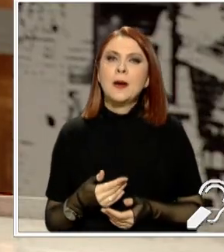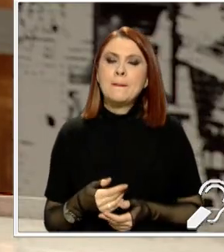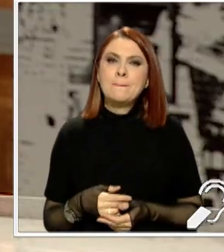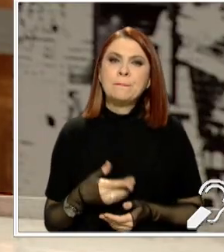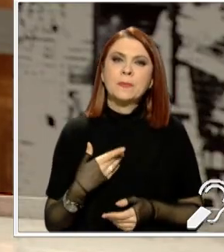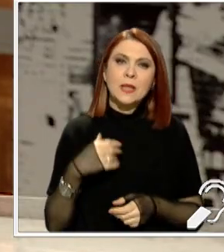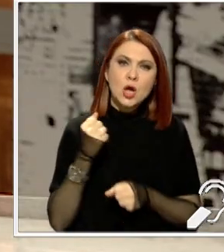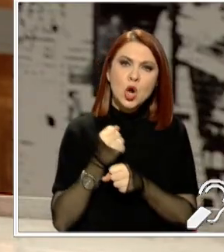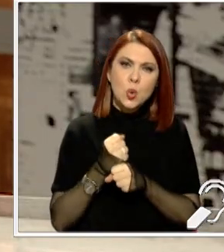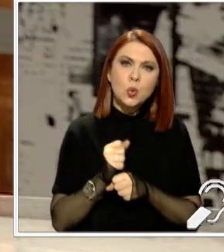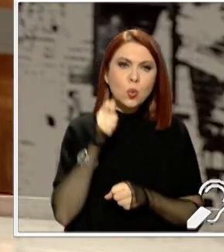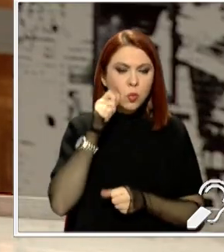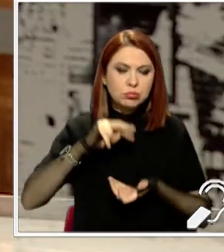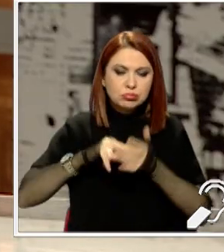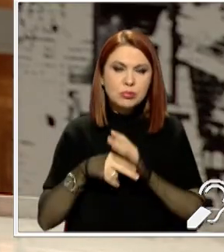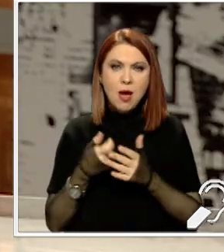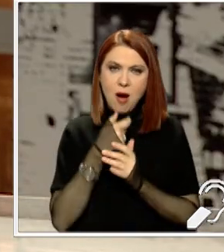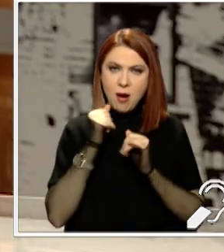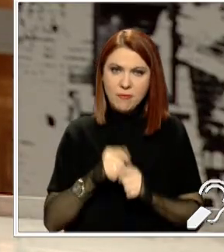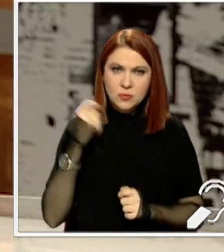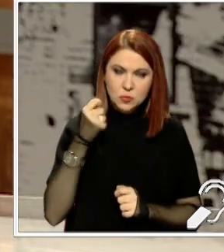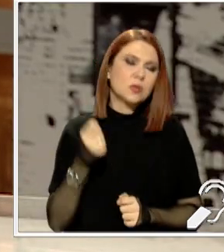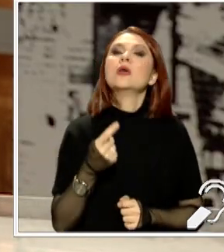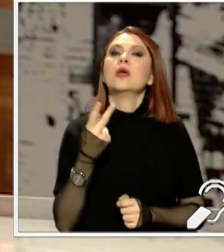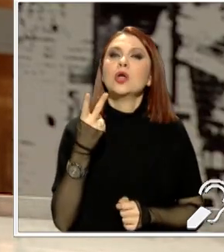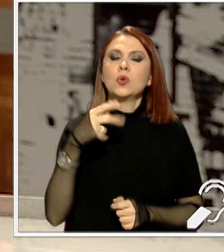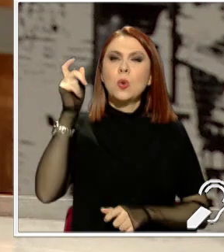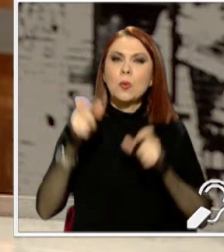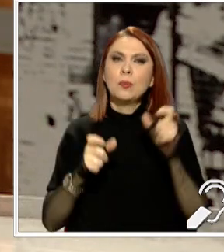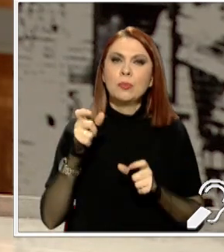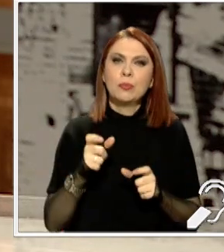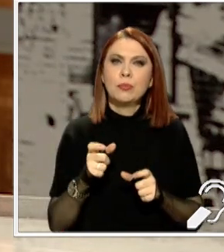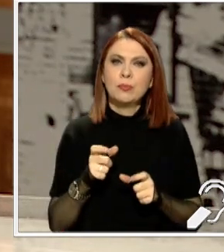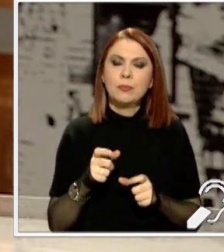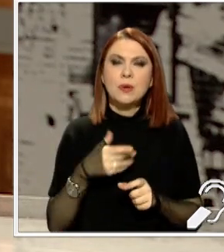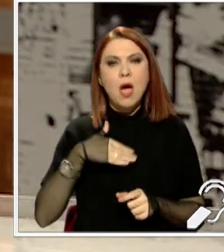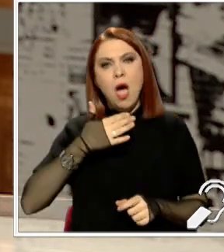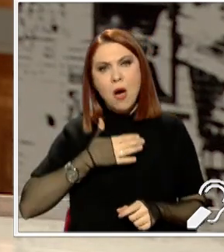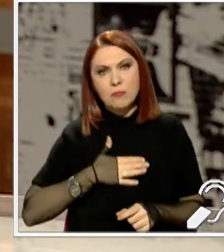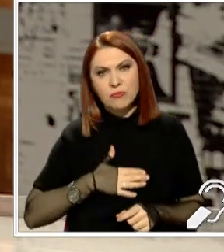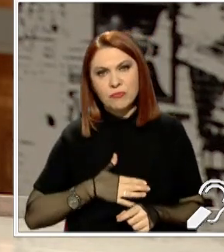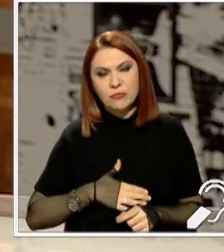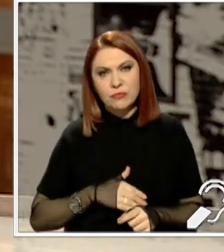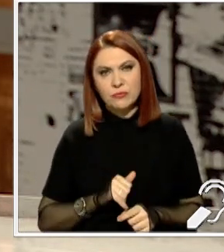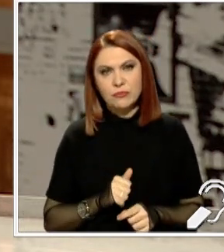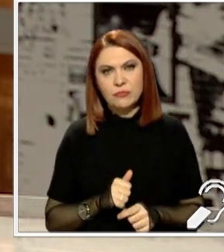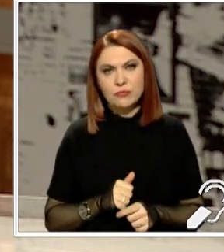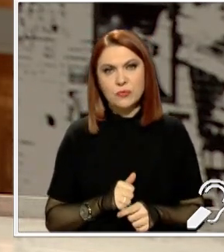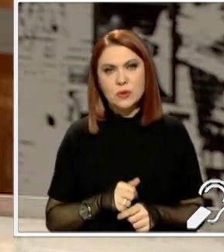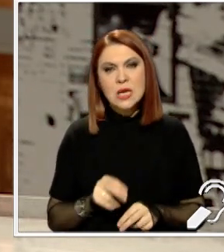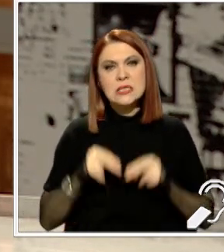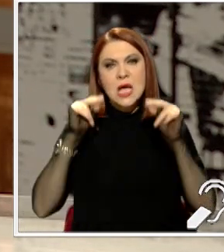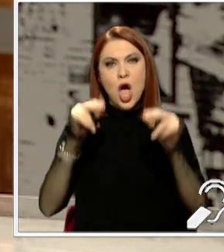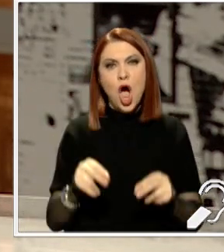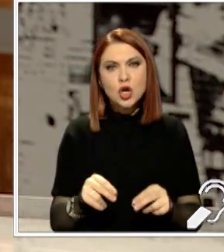În lucrul cu curatorii acestei ediții, Anca Păunescu și Andrei Tănăsescu, ne-am dorit ca să